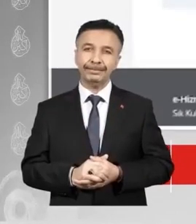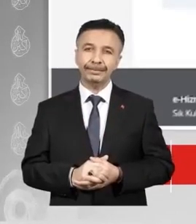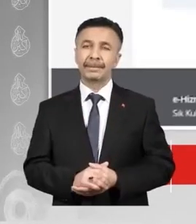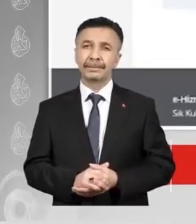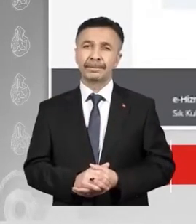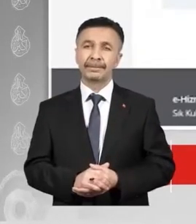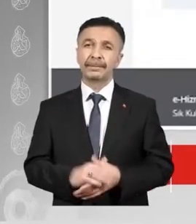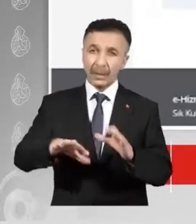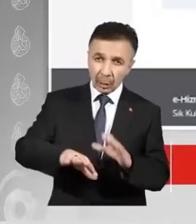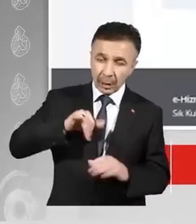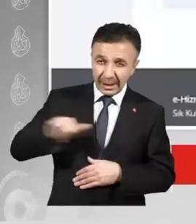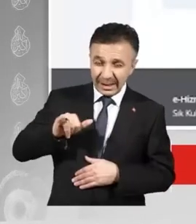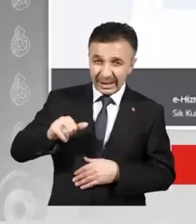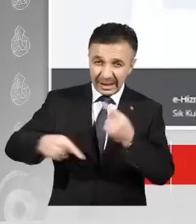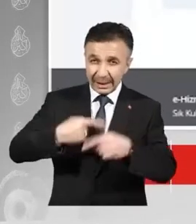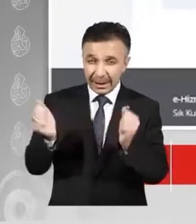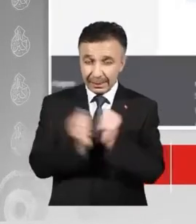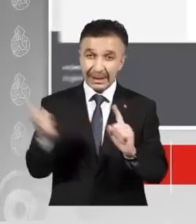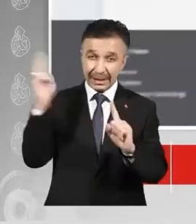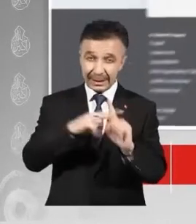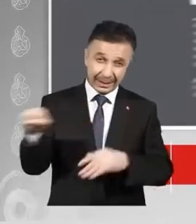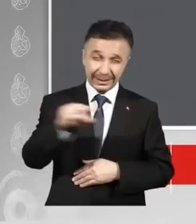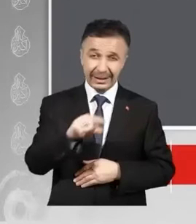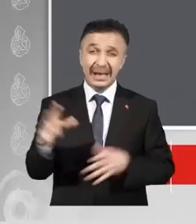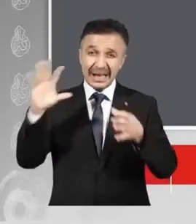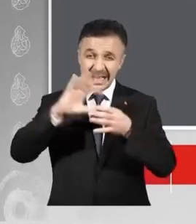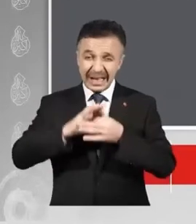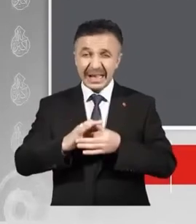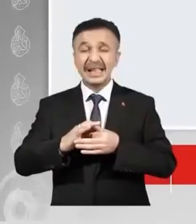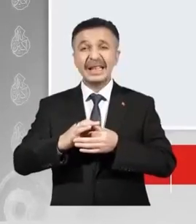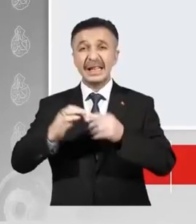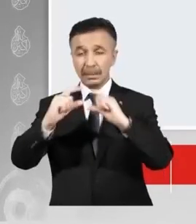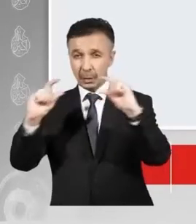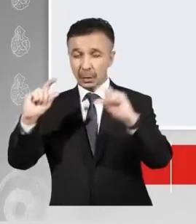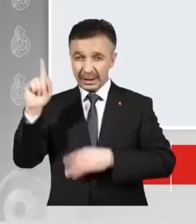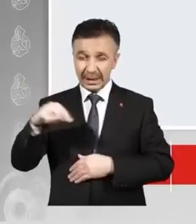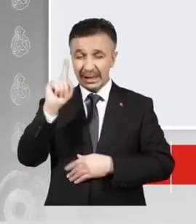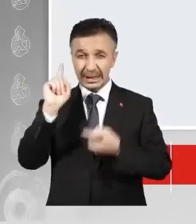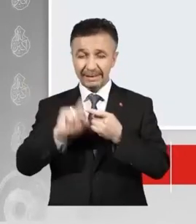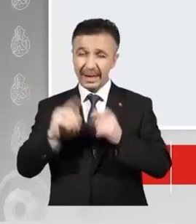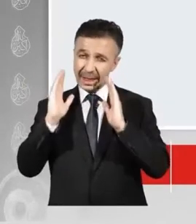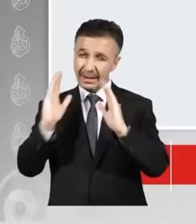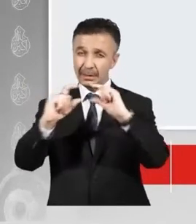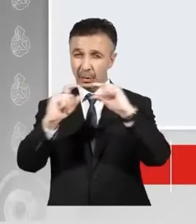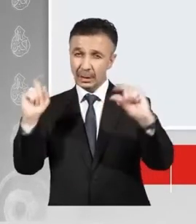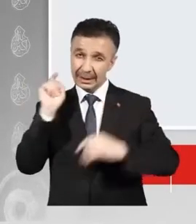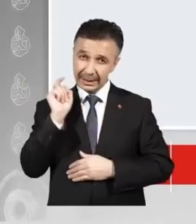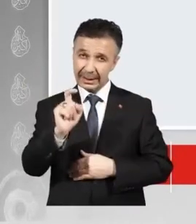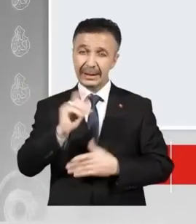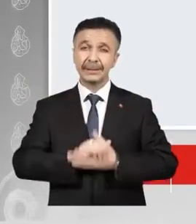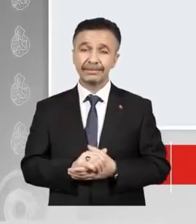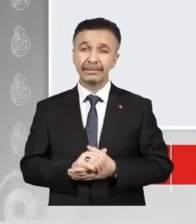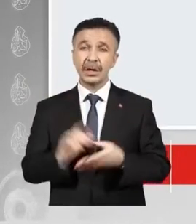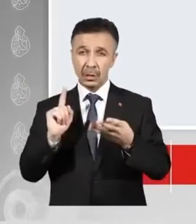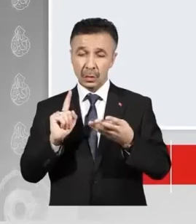Kuraya yakınlarınızla birlikte girecekseniz ilgili alanı işaretleyiniz ve devam et butonuna tıklayarak üçüncü